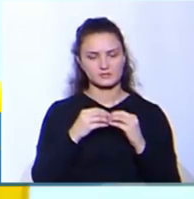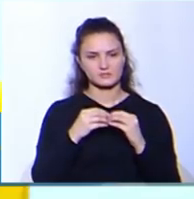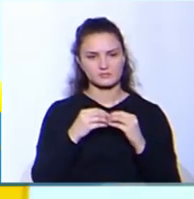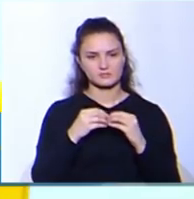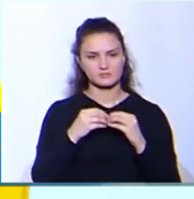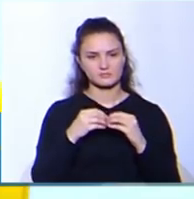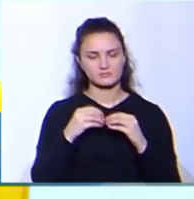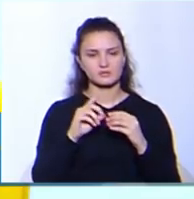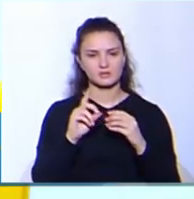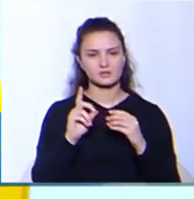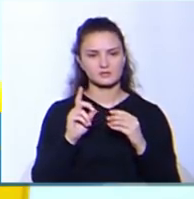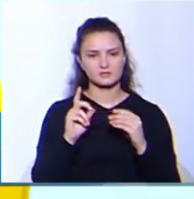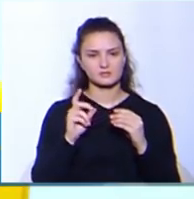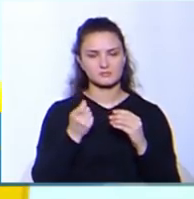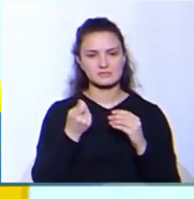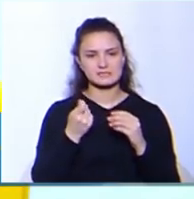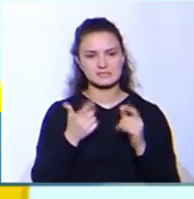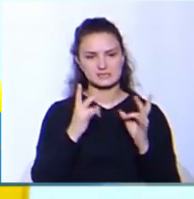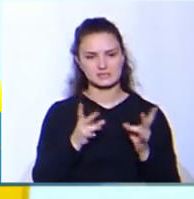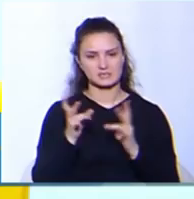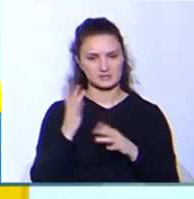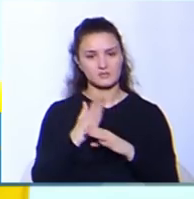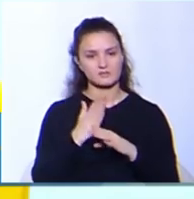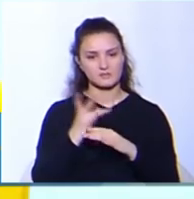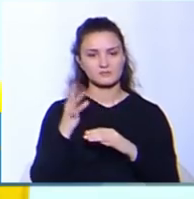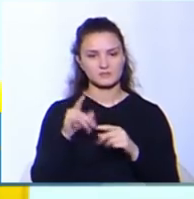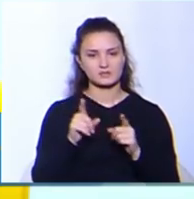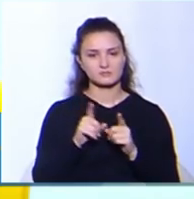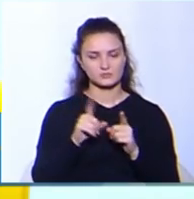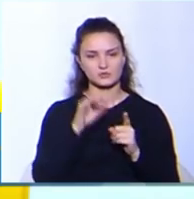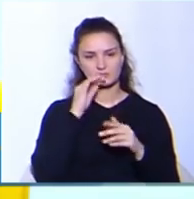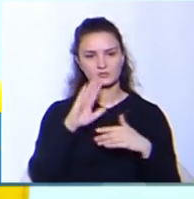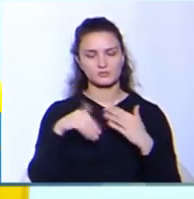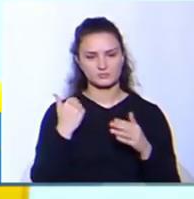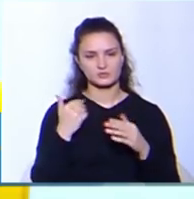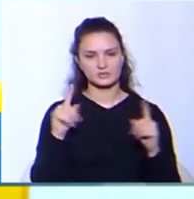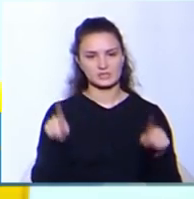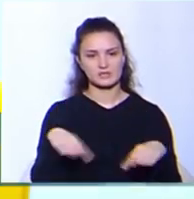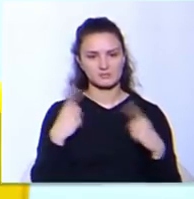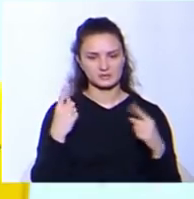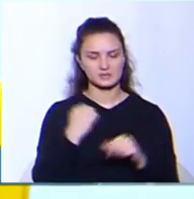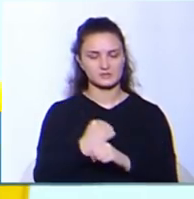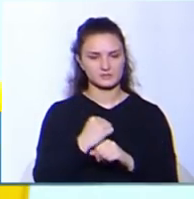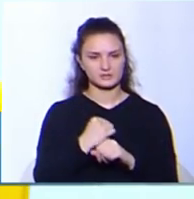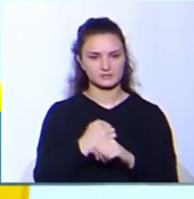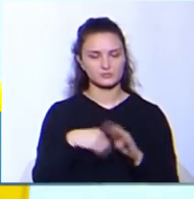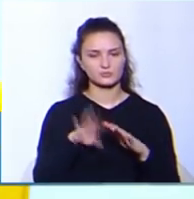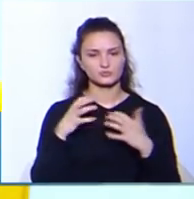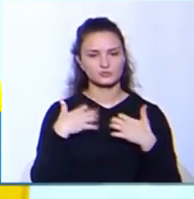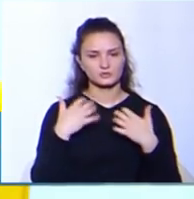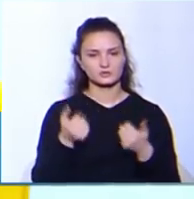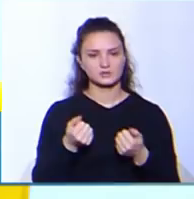გარკვეულწილად ალბათ რაღაცა მცირე დაზიანება გვაქვს ხოლმე რომელსაც რა თქმა უნდა შემდგომში რეაბილიტაციას უკეთებთ უფრო